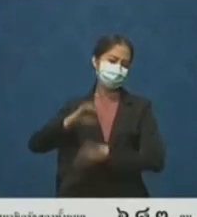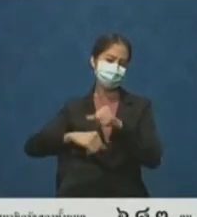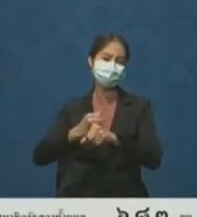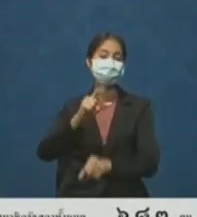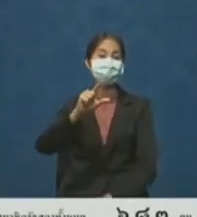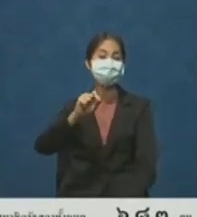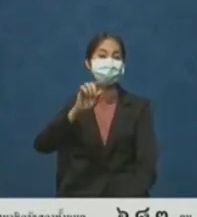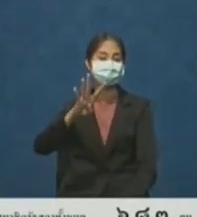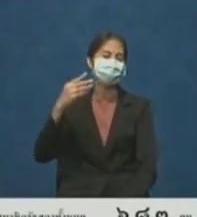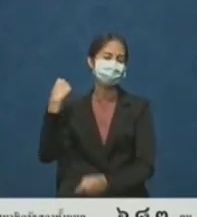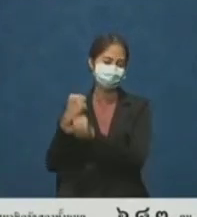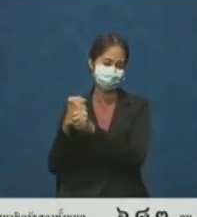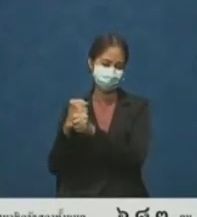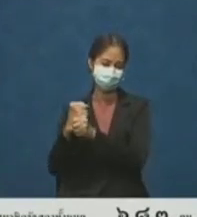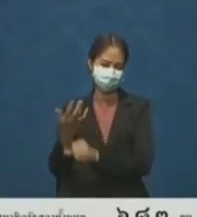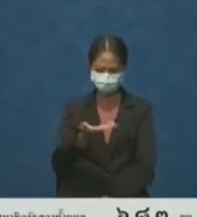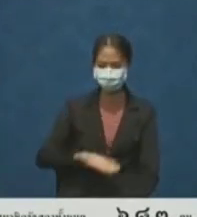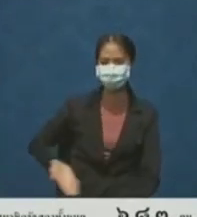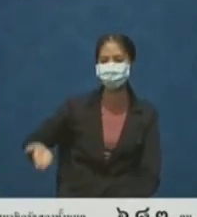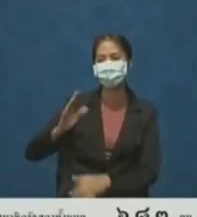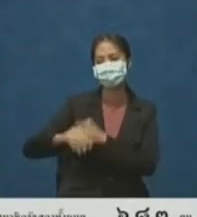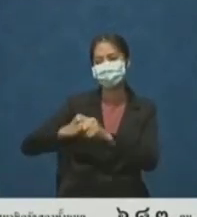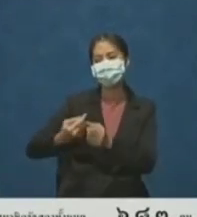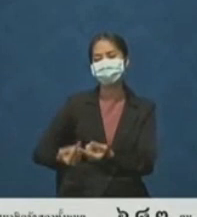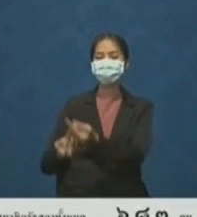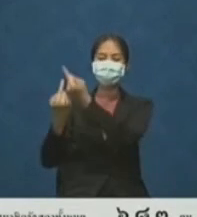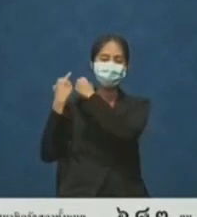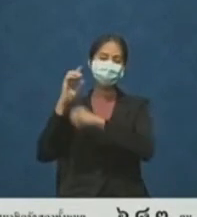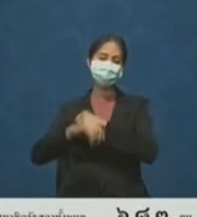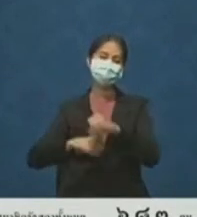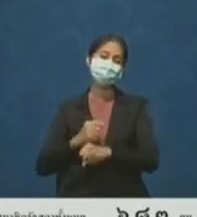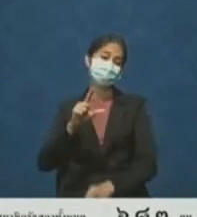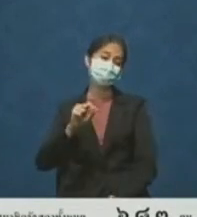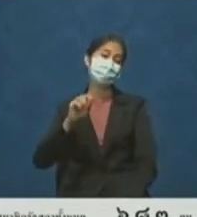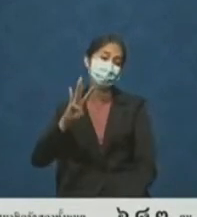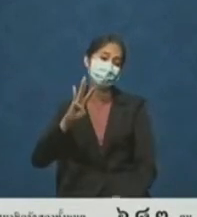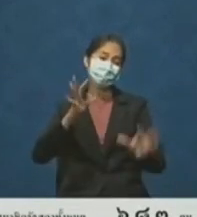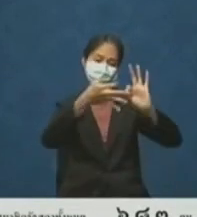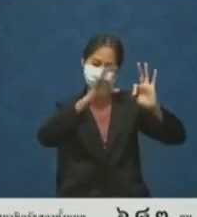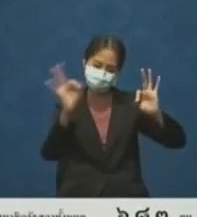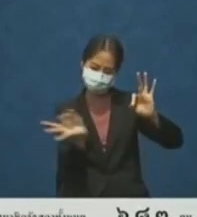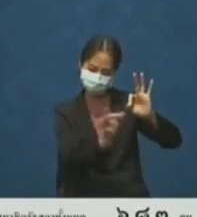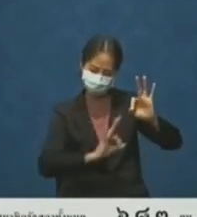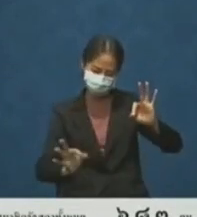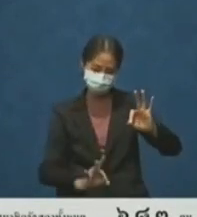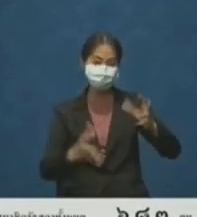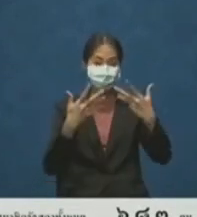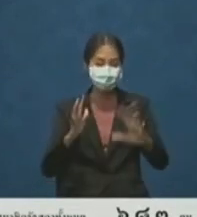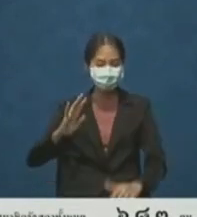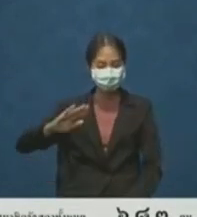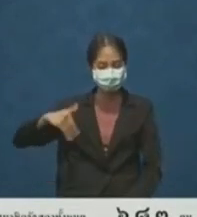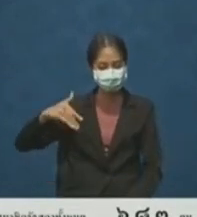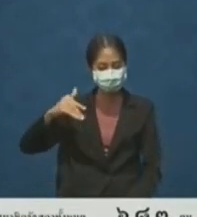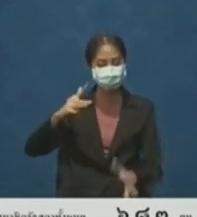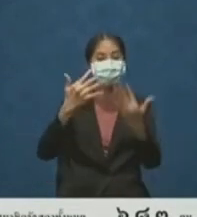24ปีที่แล้วผลผลิตหลายคนก็อยู่ในห้องนี้แหละครับ24ปีที่แล้วที่เราเขียนเจตนารมณ์